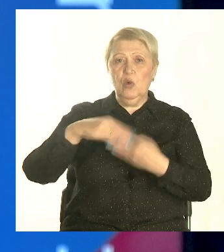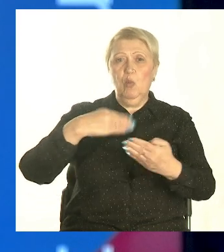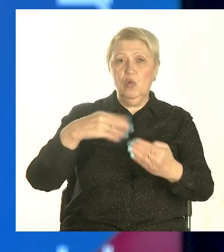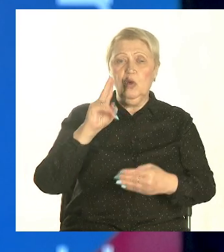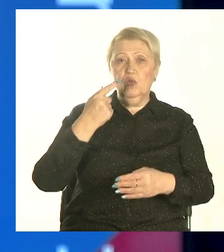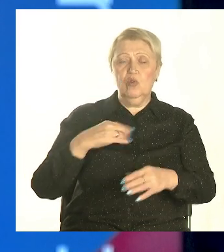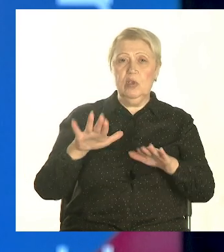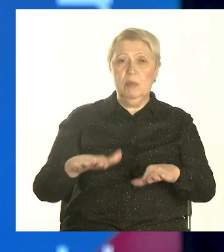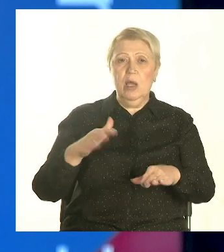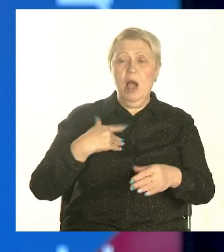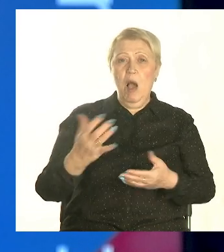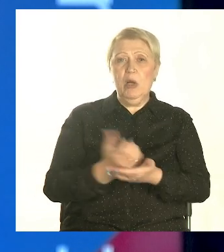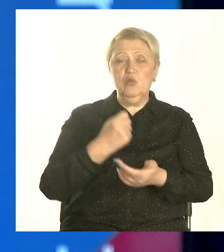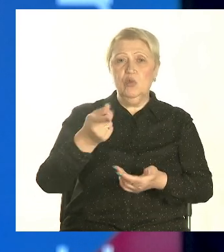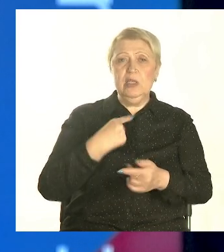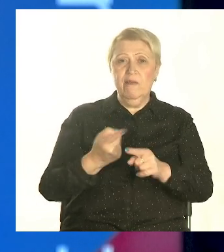пунктах.